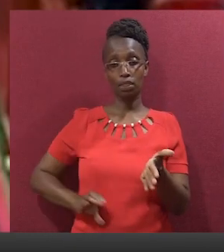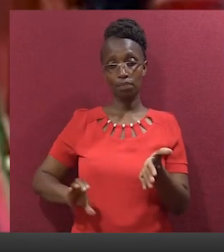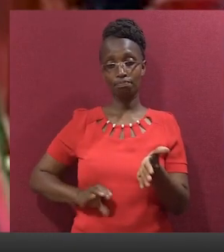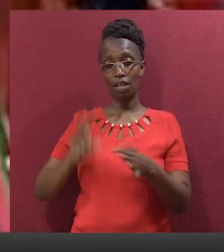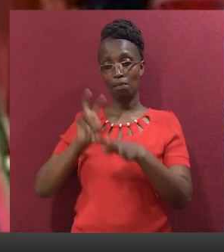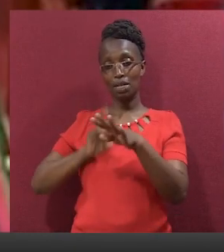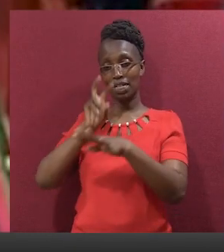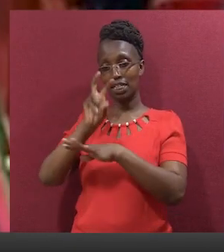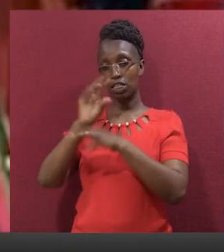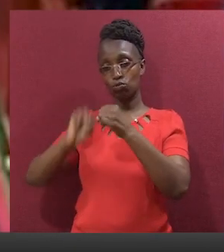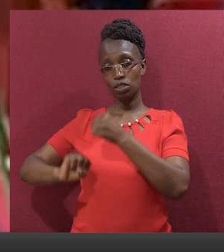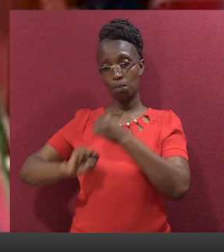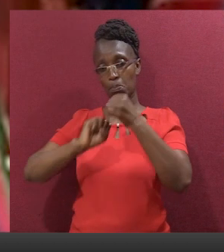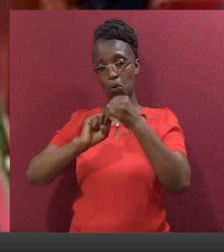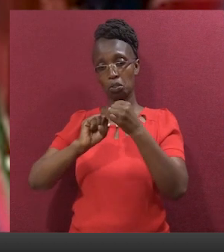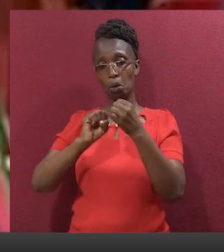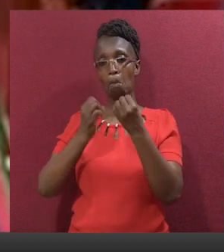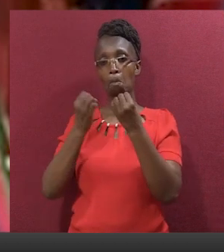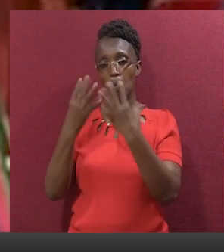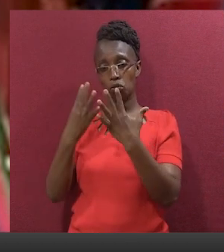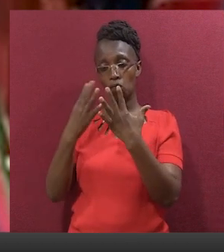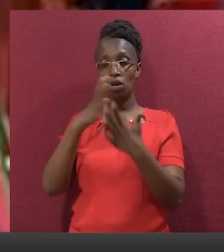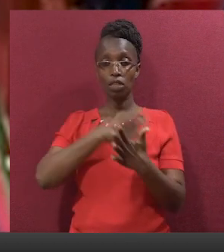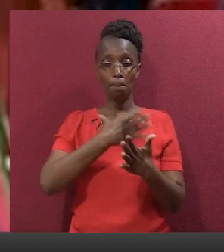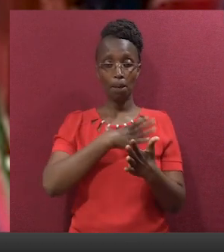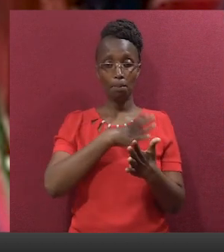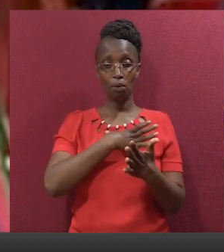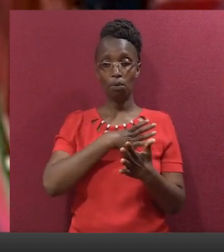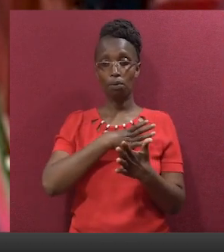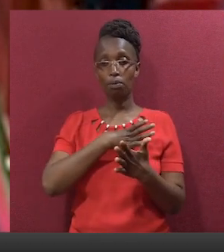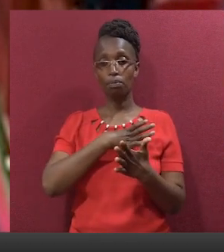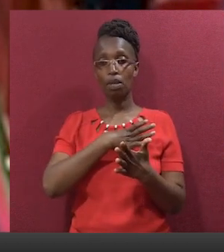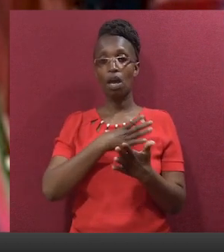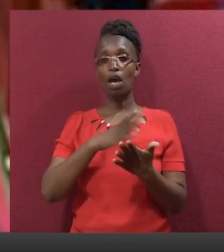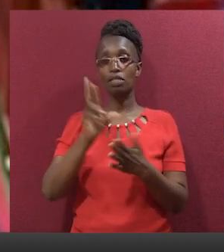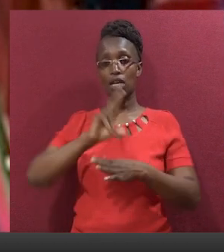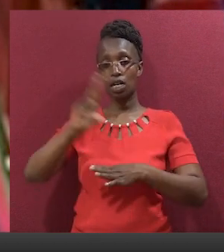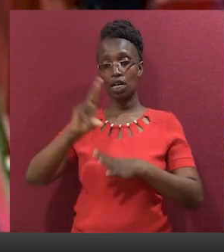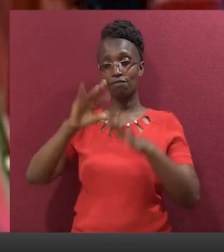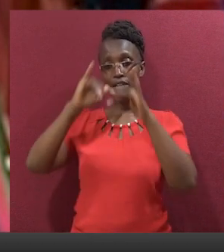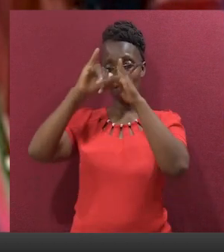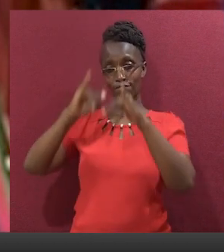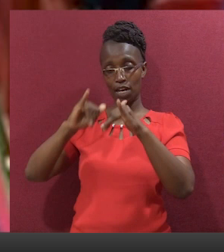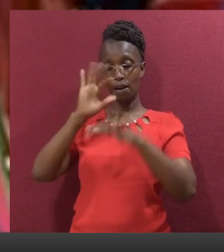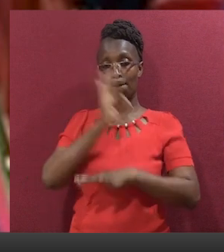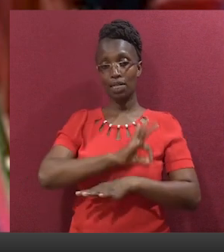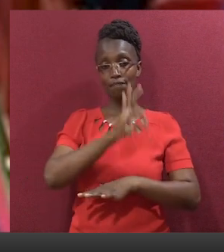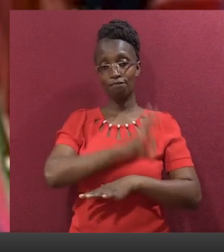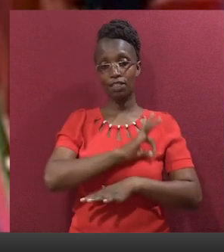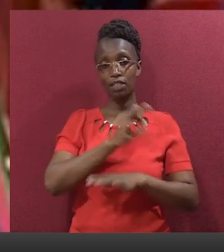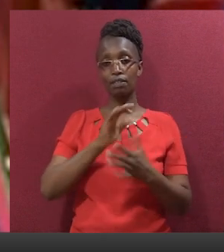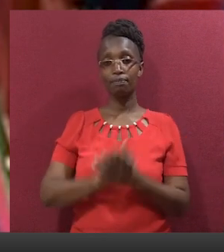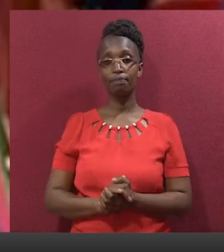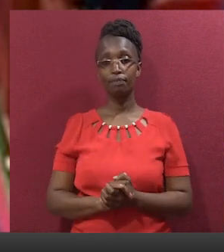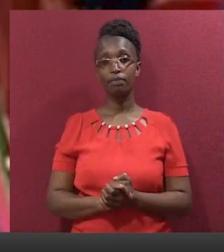ya uteuzi wameonekana kuunga mkono mawaziri wengi, hapa bonde likidhihirika hasa ufaafu